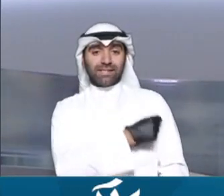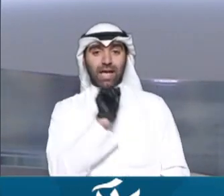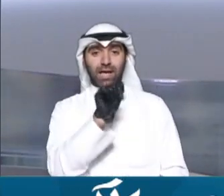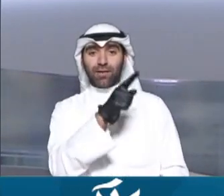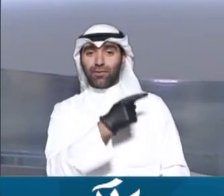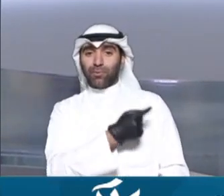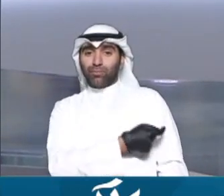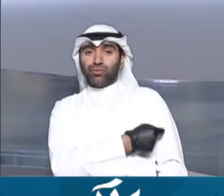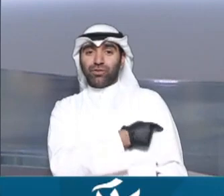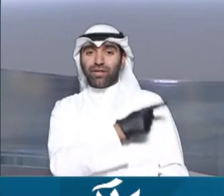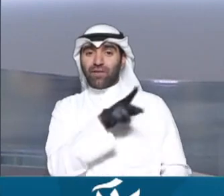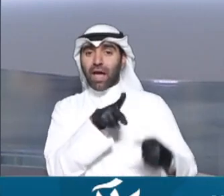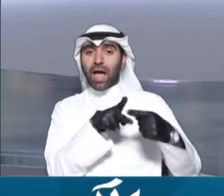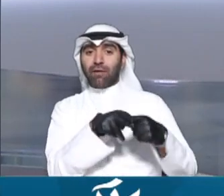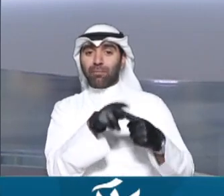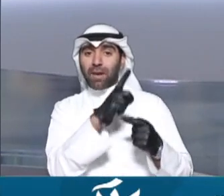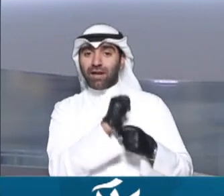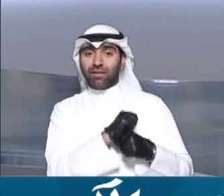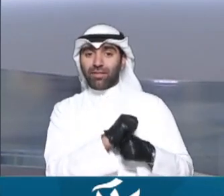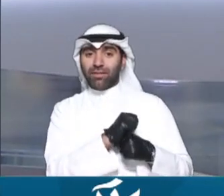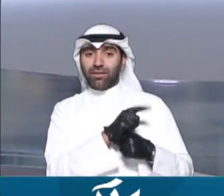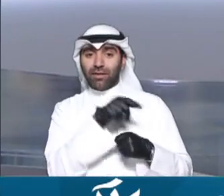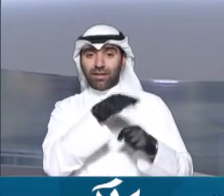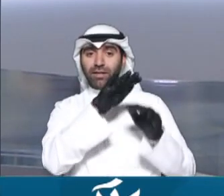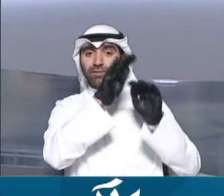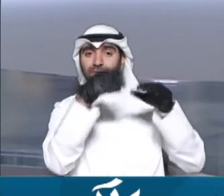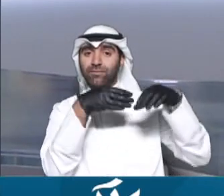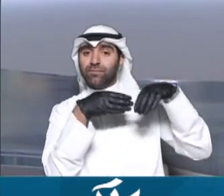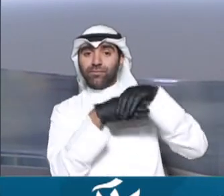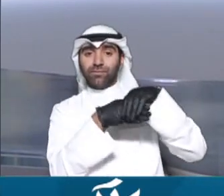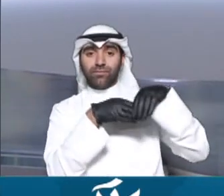لاستخدامها كمحجر صحي بسعة